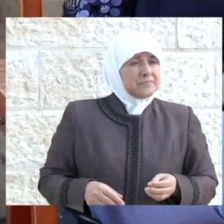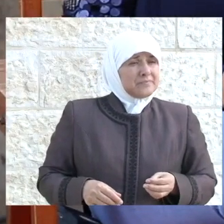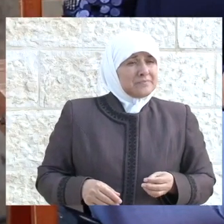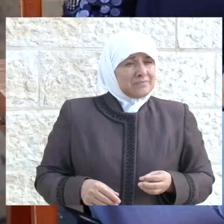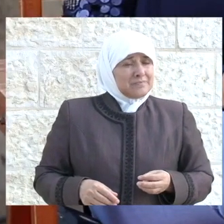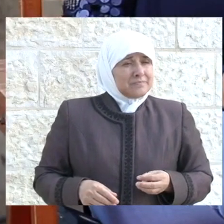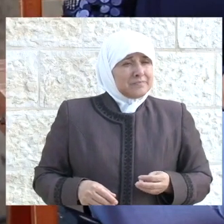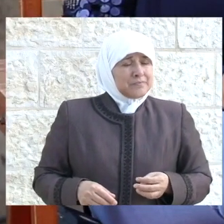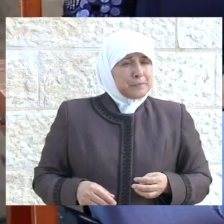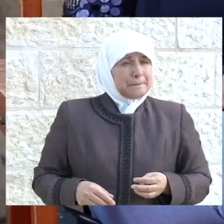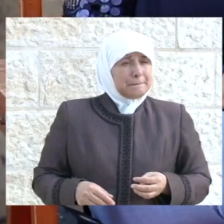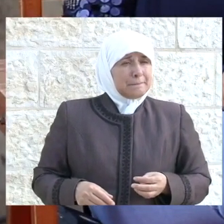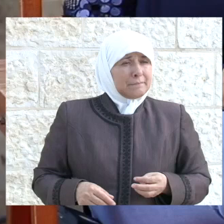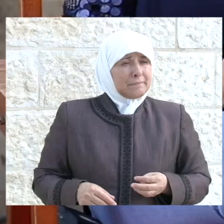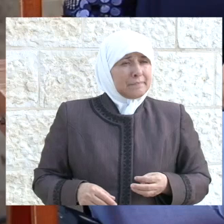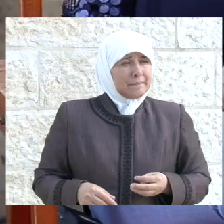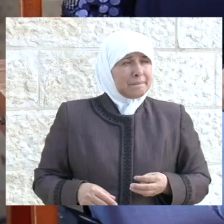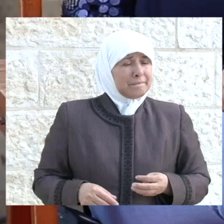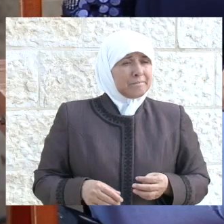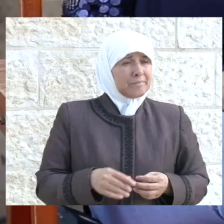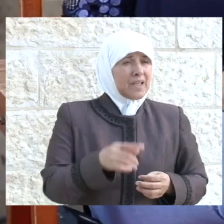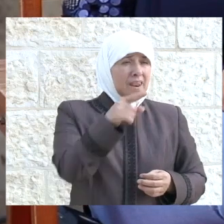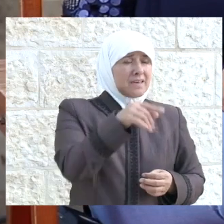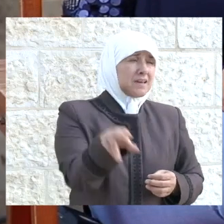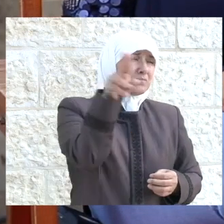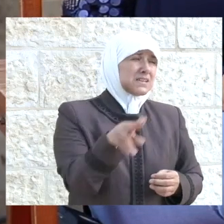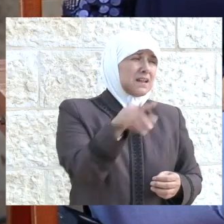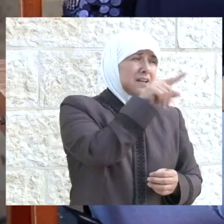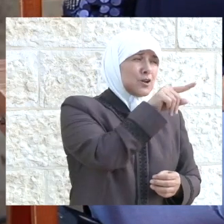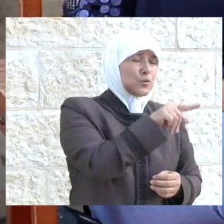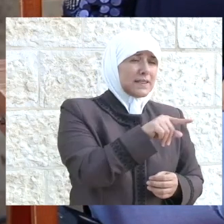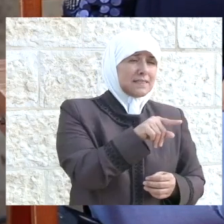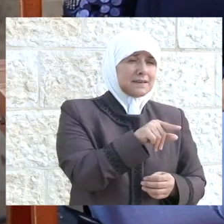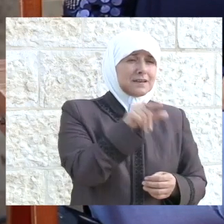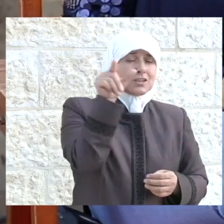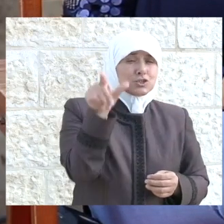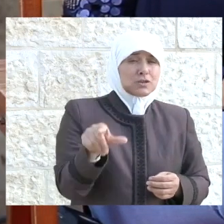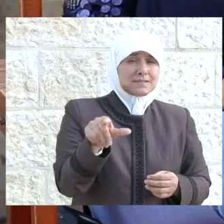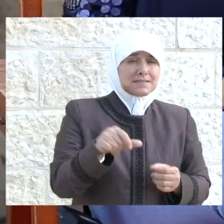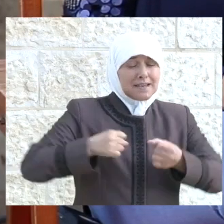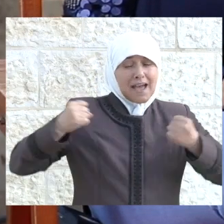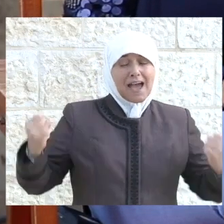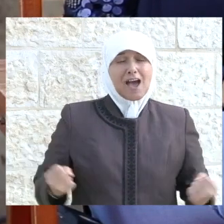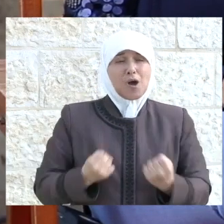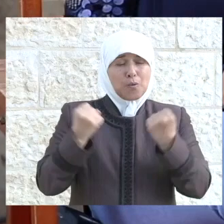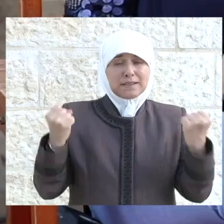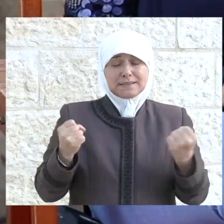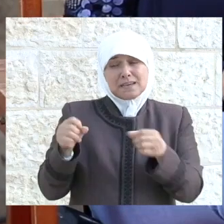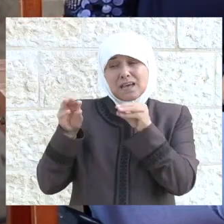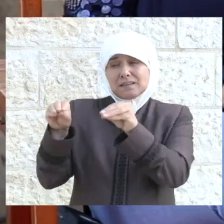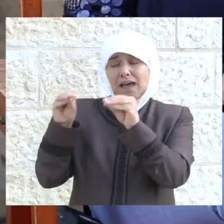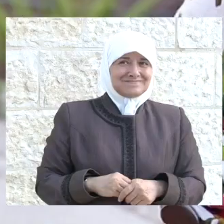فيهم كتير، يعني كتير كطلاب كأفراد، يعني كأطفال توحد كمان، يعني أكيد قدرت تأثر فيهم